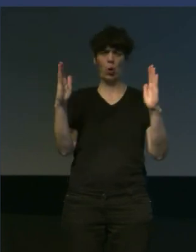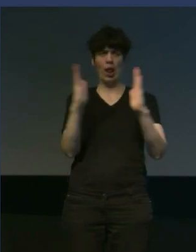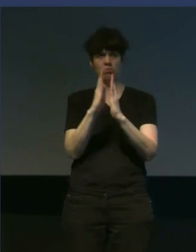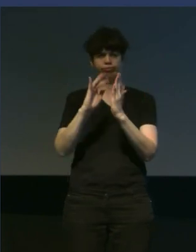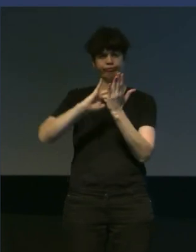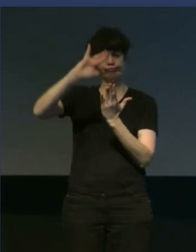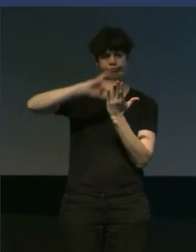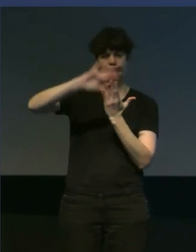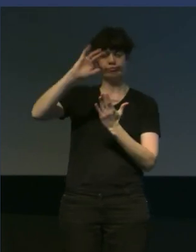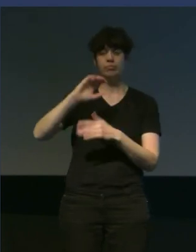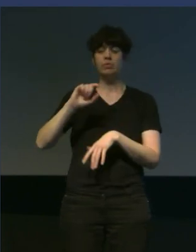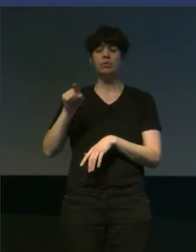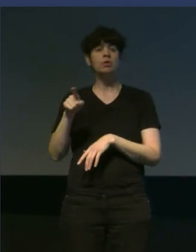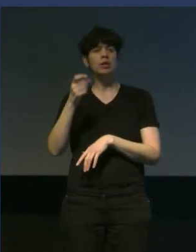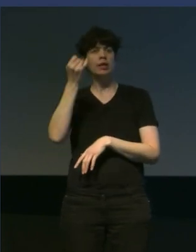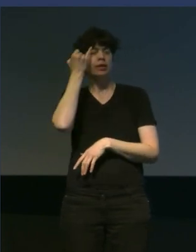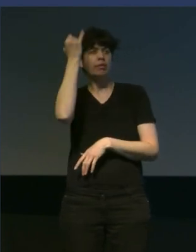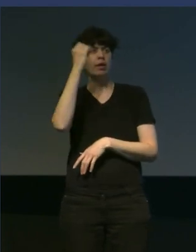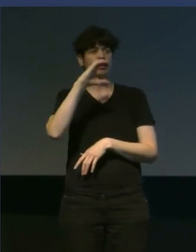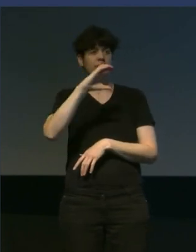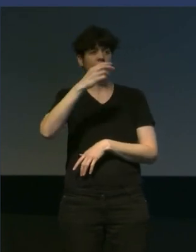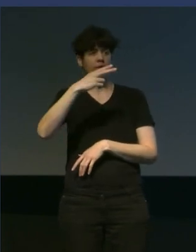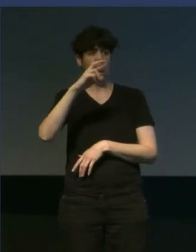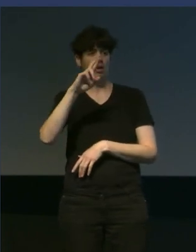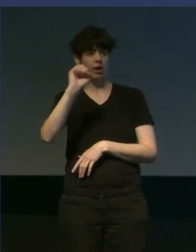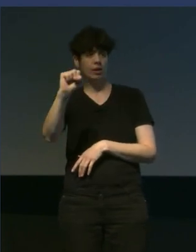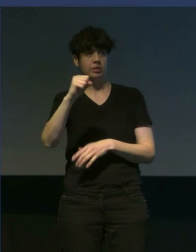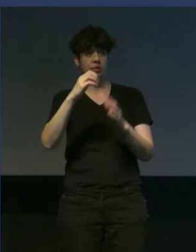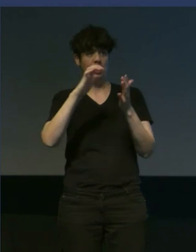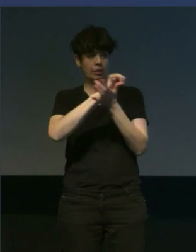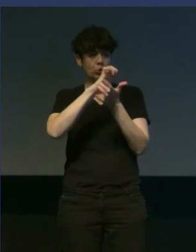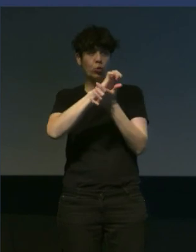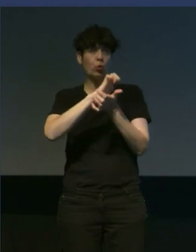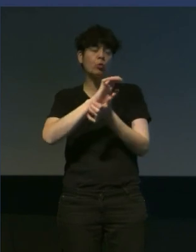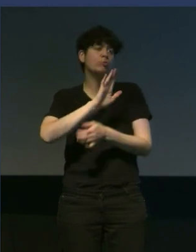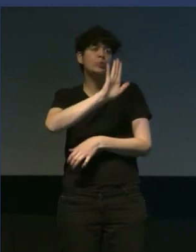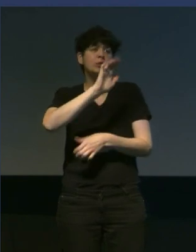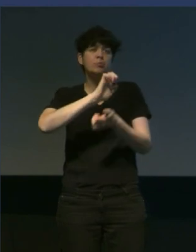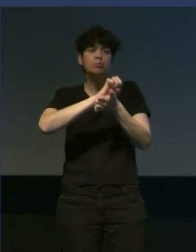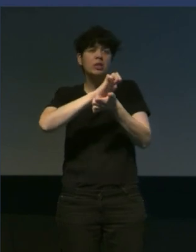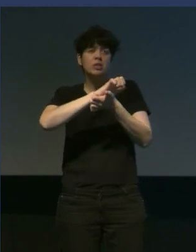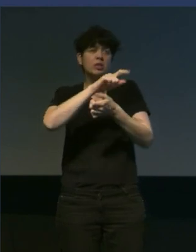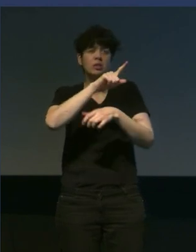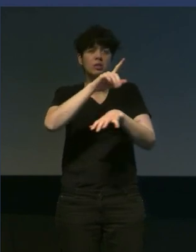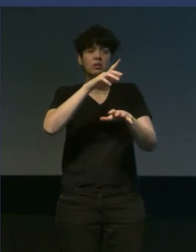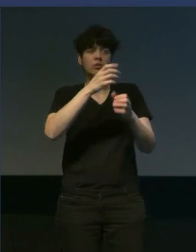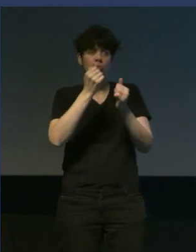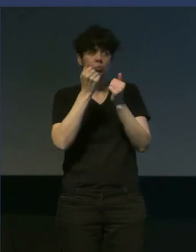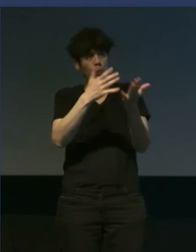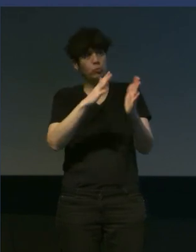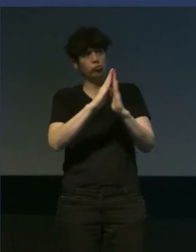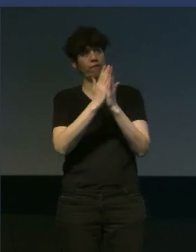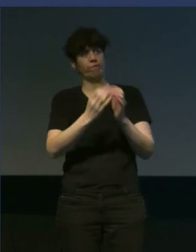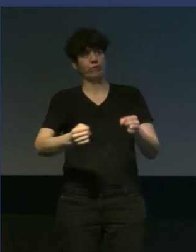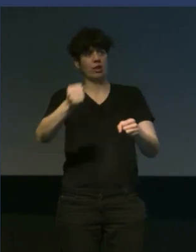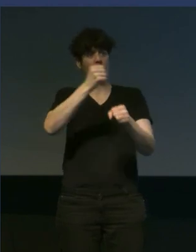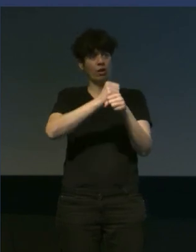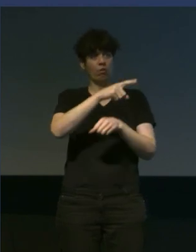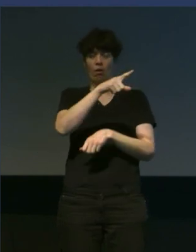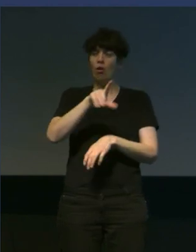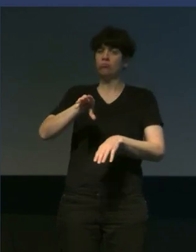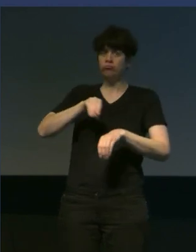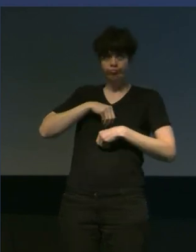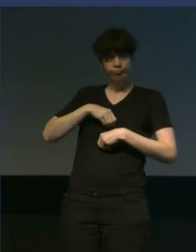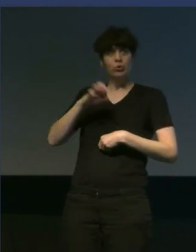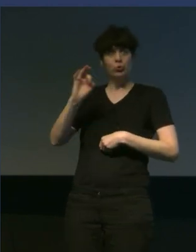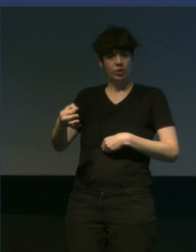d'aller voir CMRS Édition, qui est la presse universitaire du CRS, leur proposer d'en faire un ouvrage. Et j'en ai eu.